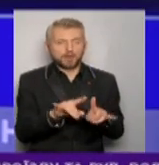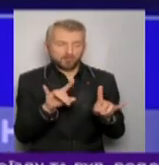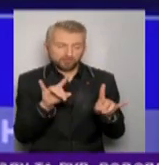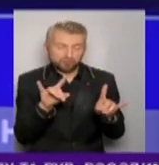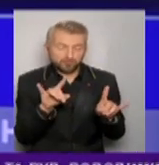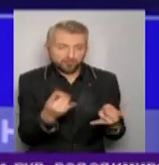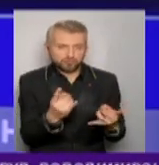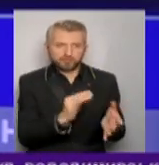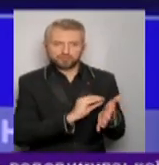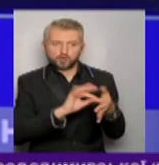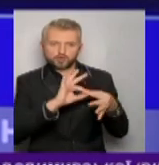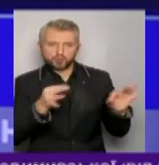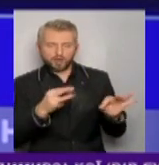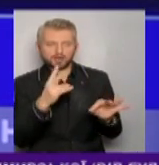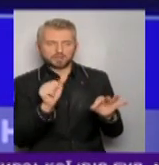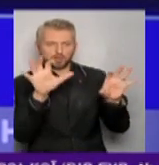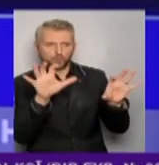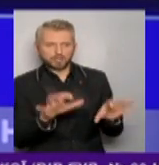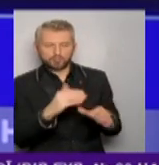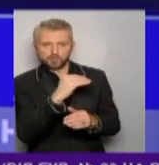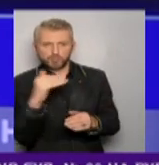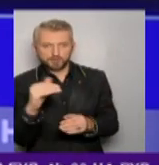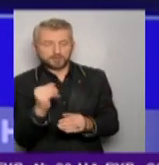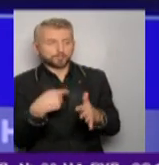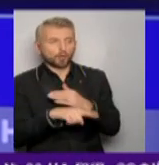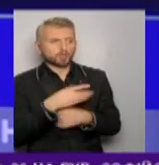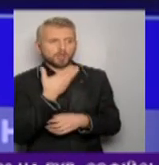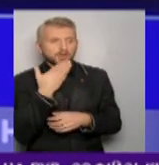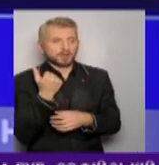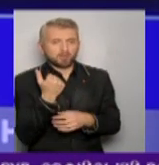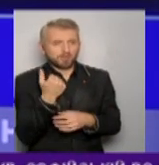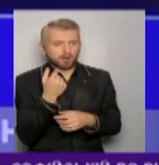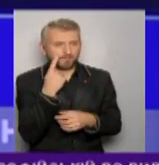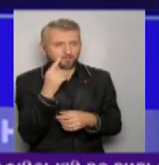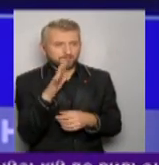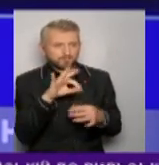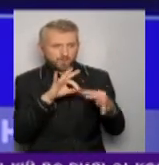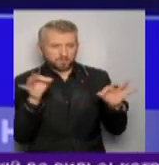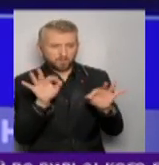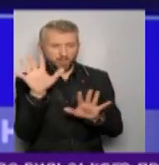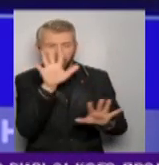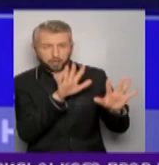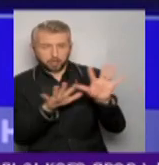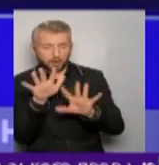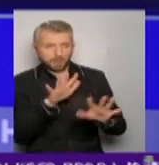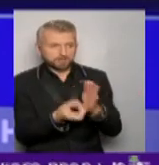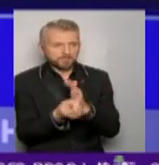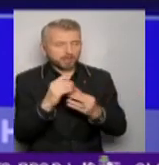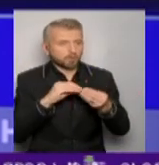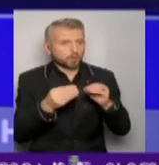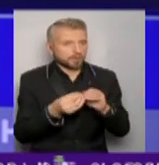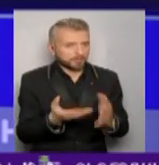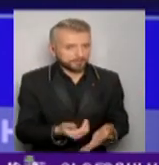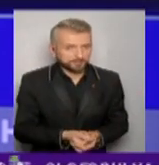формулювання на законодавчому рівні, і тому що немає чіткості формулювань, виникають потім колізії не тільки, коли ми говоримо про ринок землі. Так